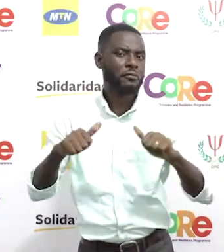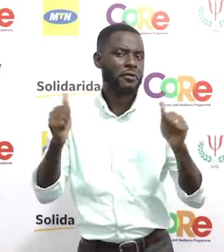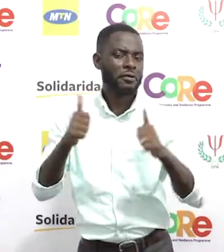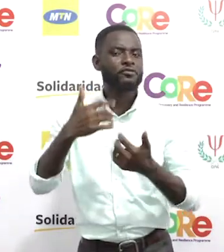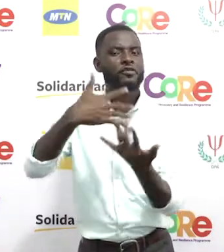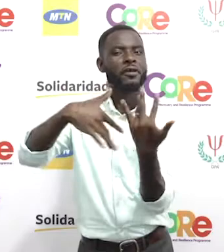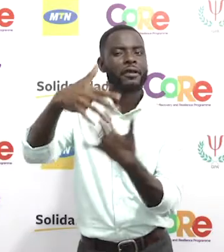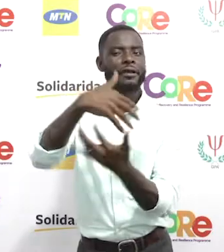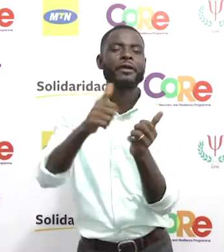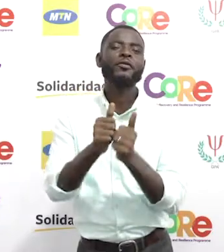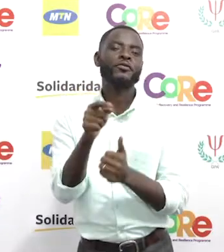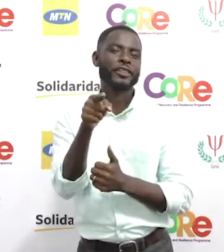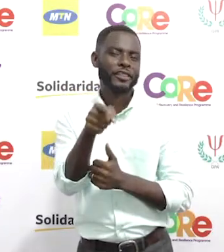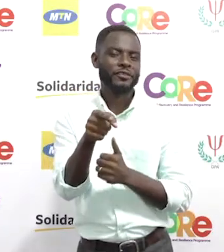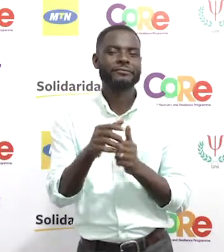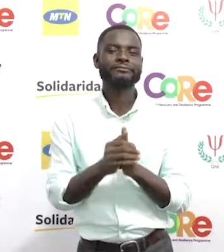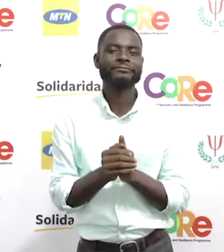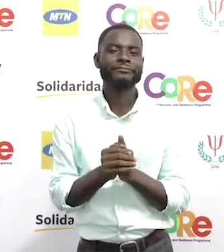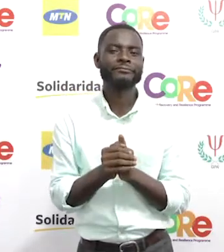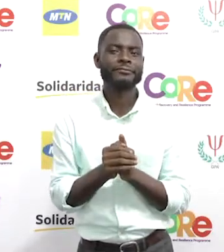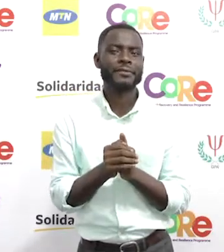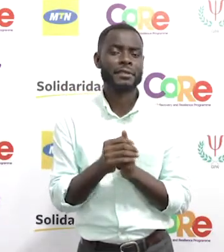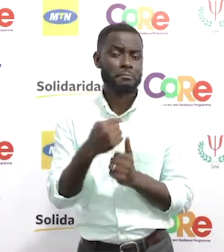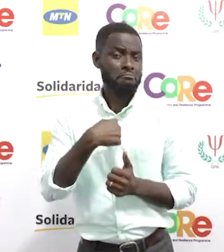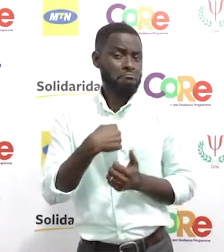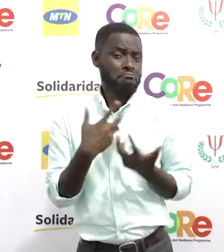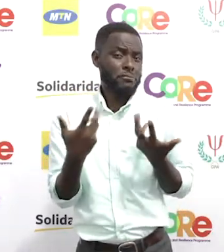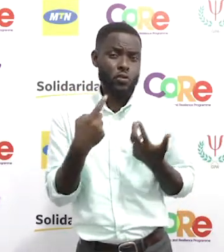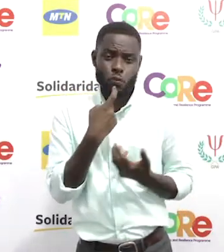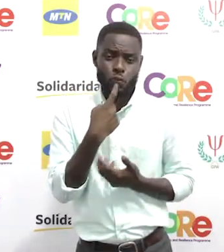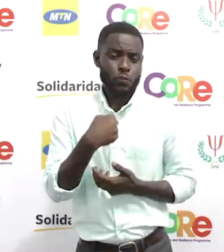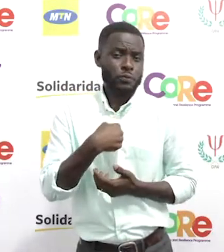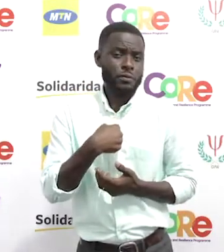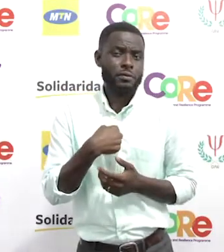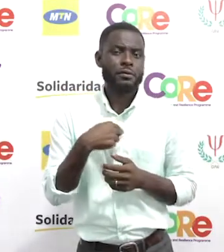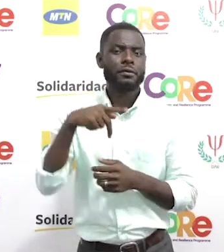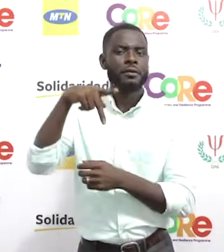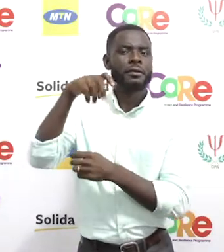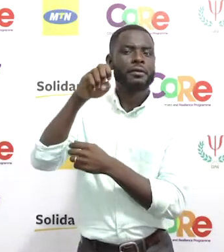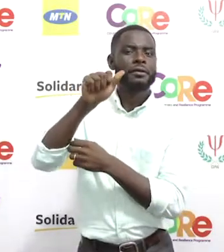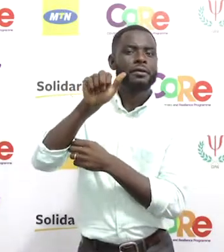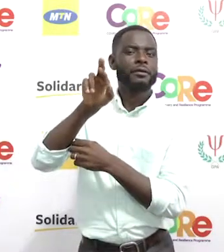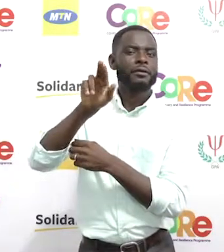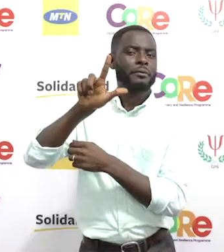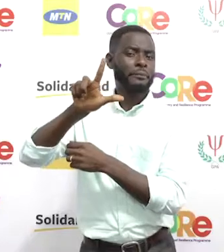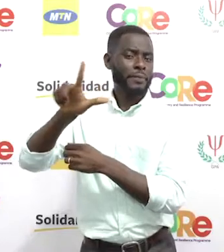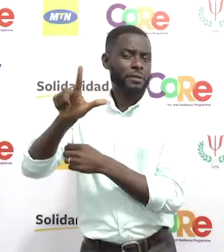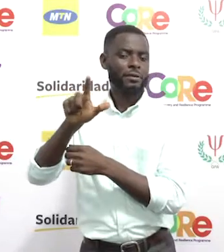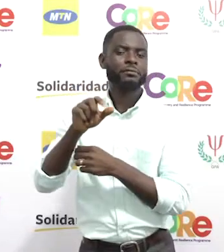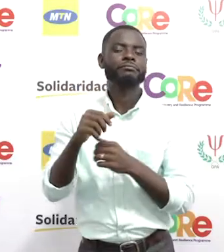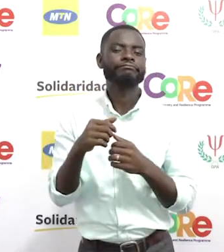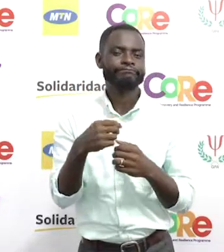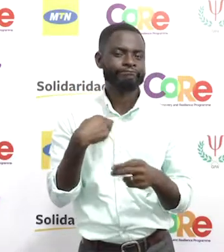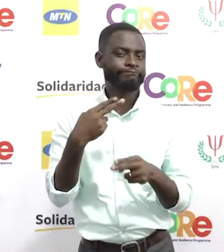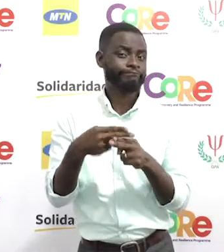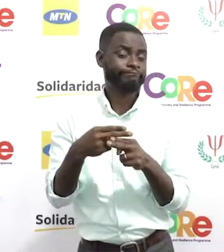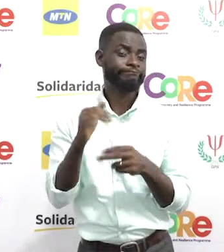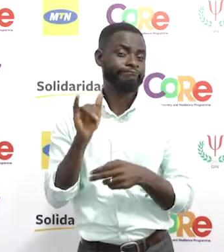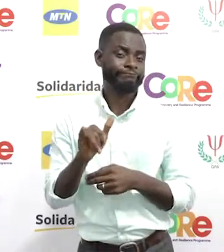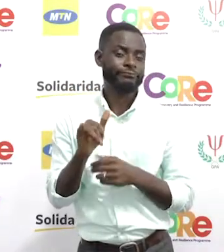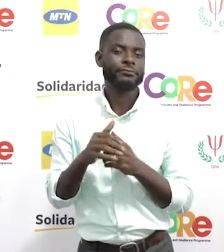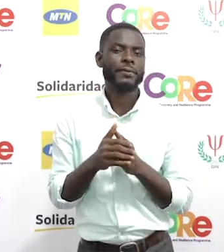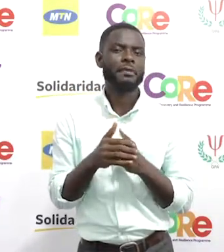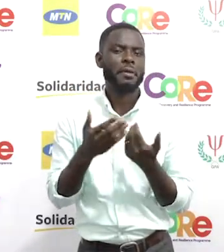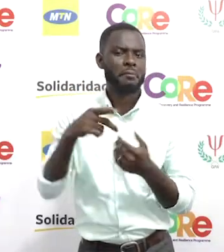bubashra. Na mojimi, acho mi pel nana ya Adubea Hammond. Oba nyoche mi